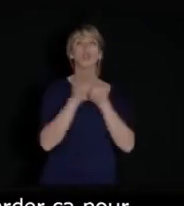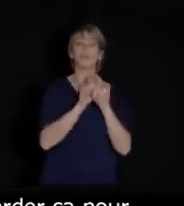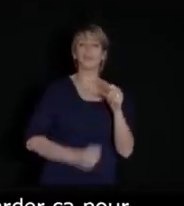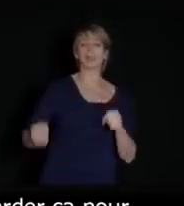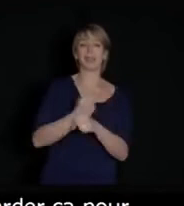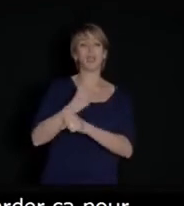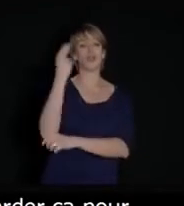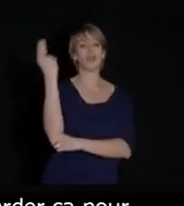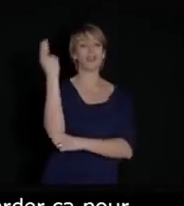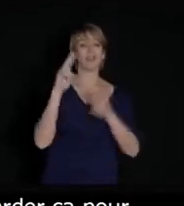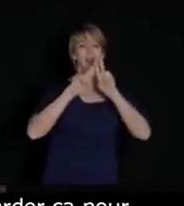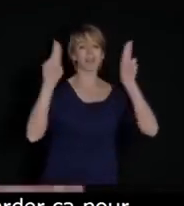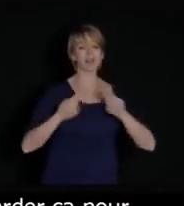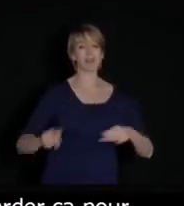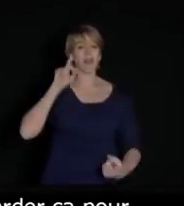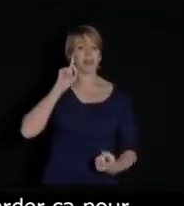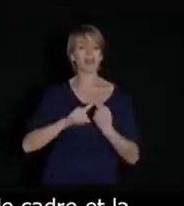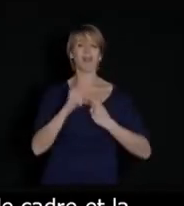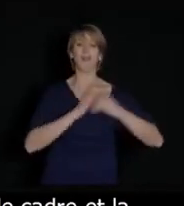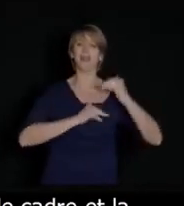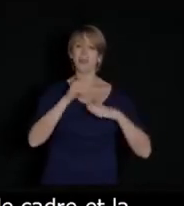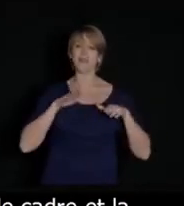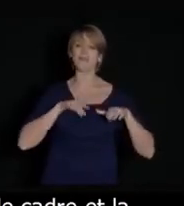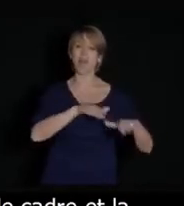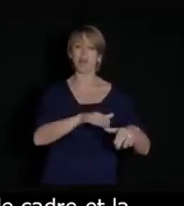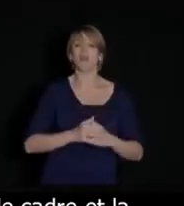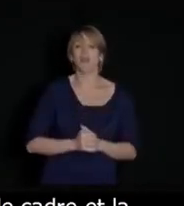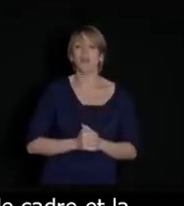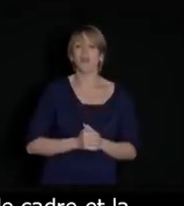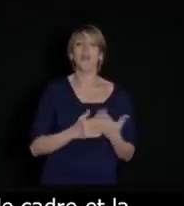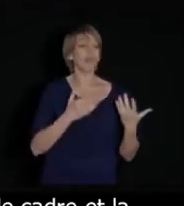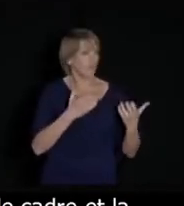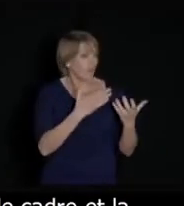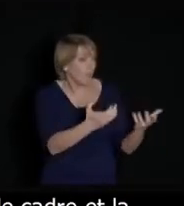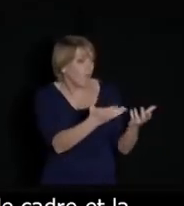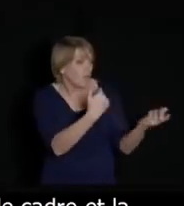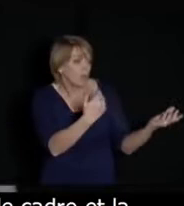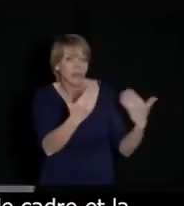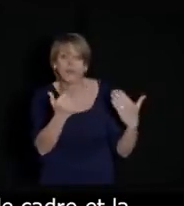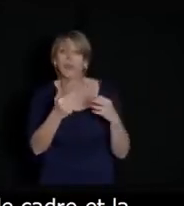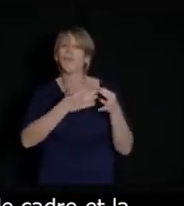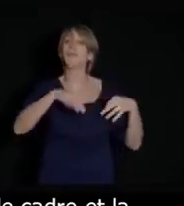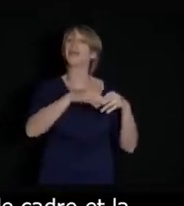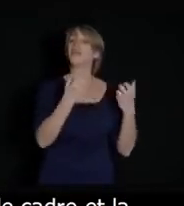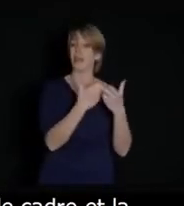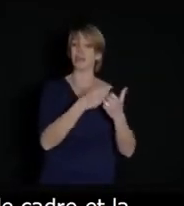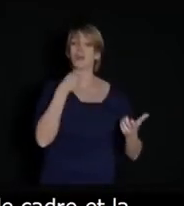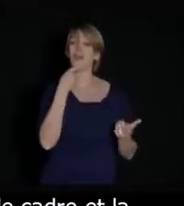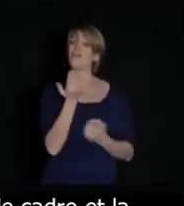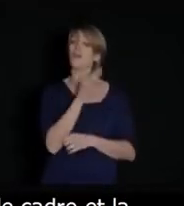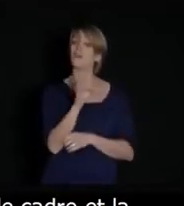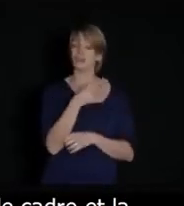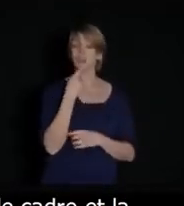faut que nous ayons une université internationale des métiers de la mer, ouverte à tous ceux de tous les pays qui